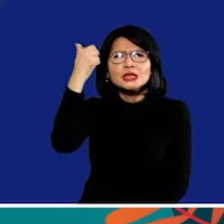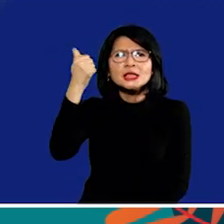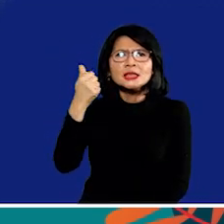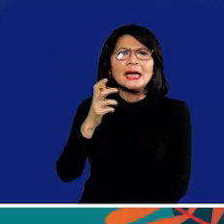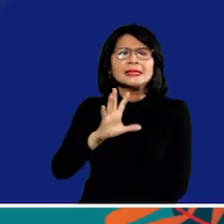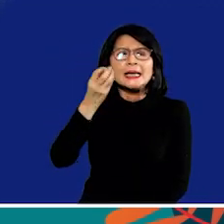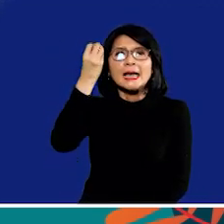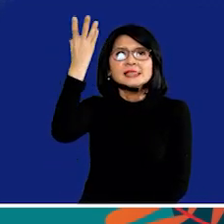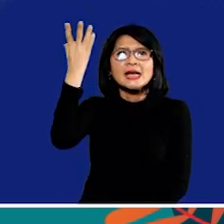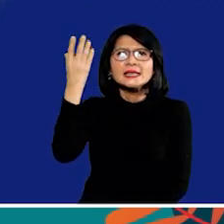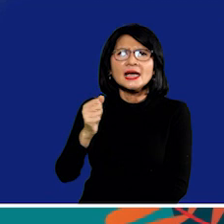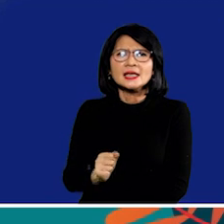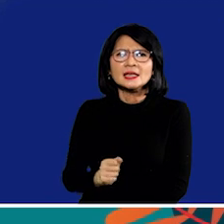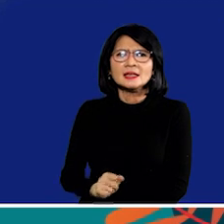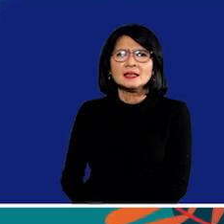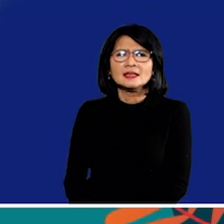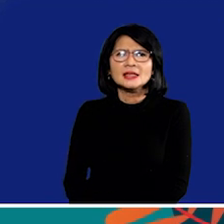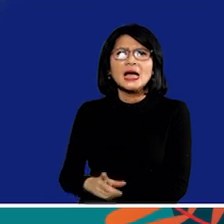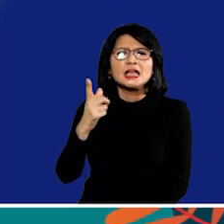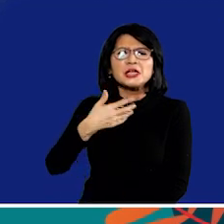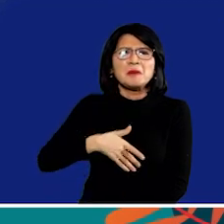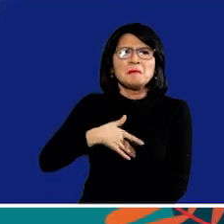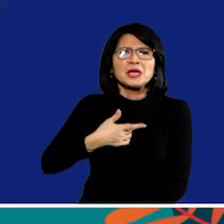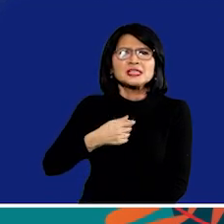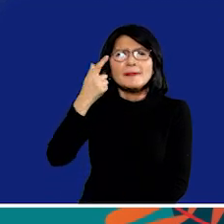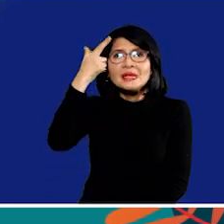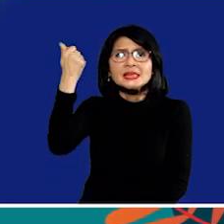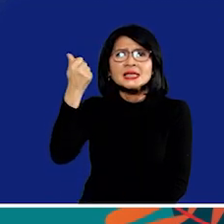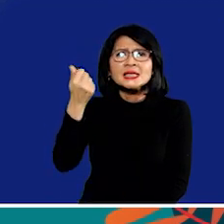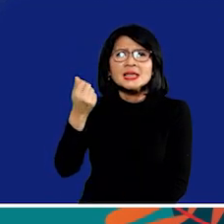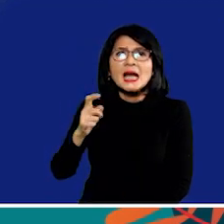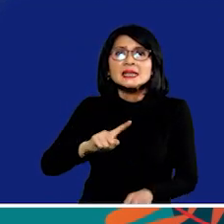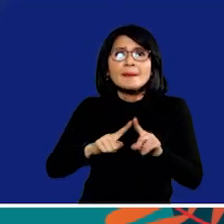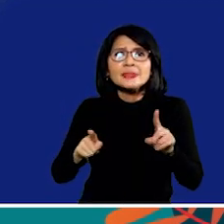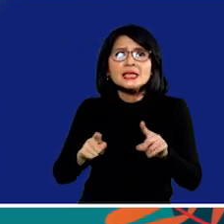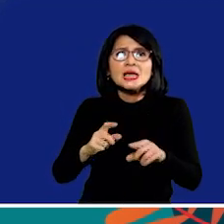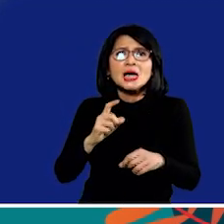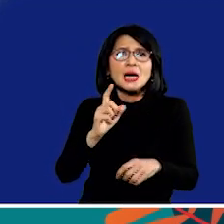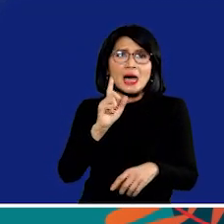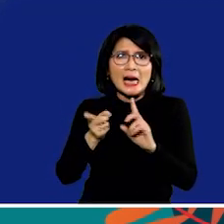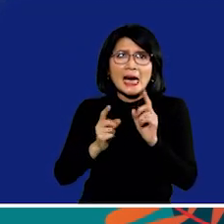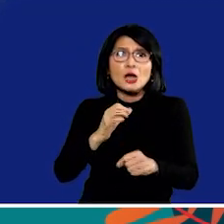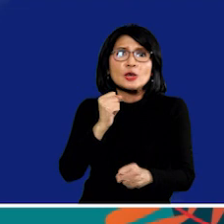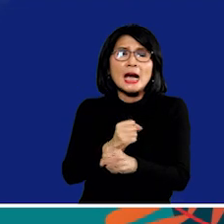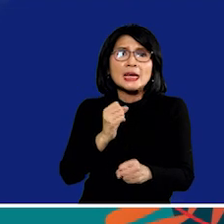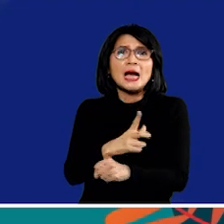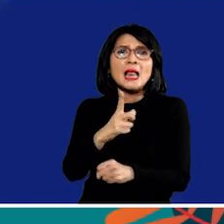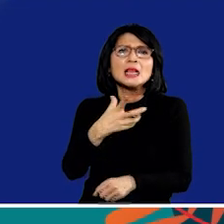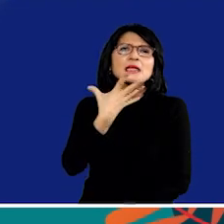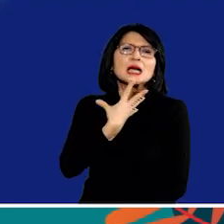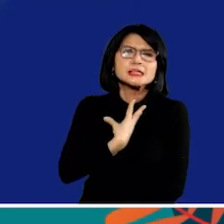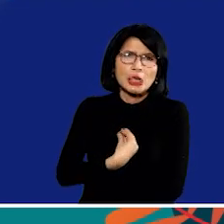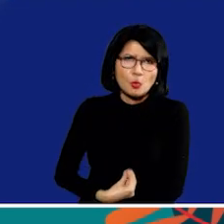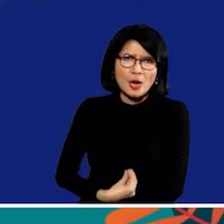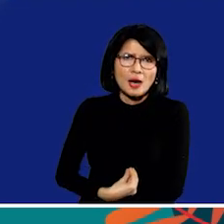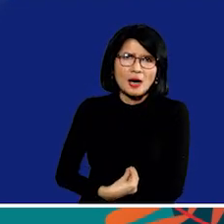bahwa itu bukan karena usaha dia. Dia merasa dirinya pintar saja, lalu pada saat dia gagal itu anak, dia akan sangat kecewa dan dia